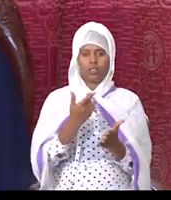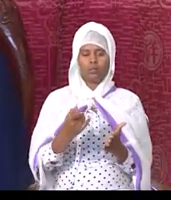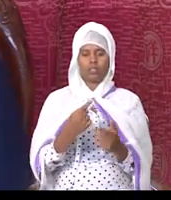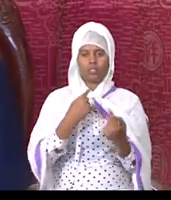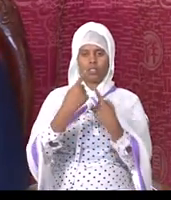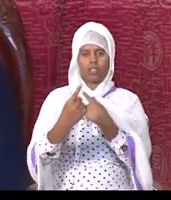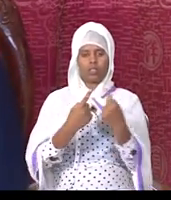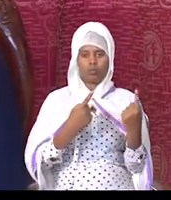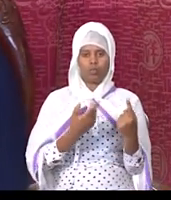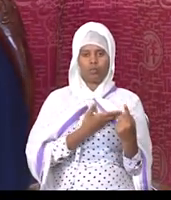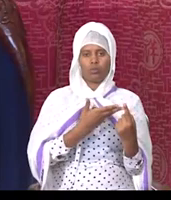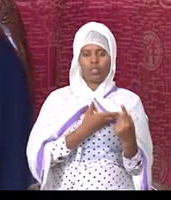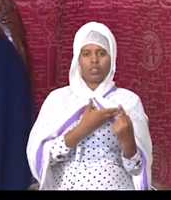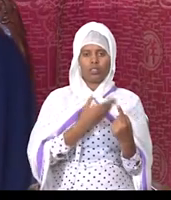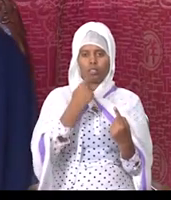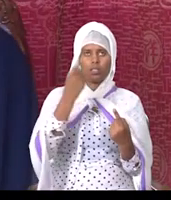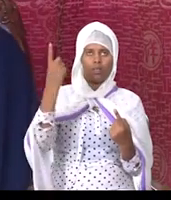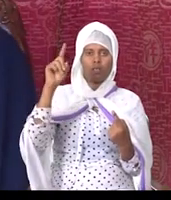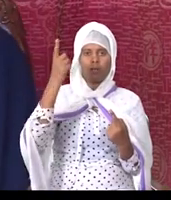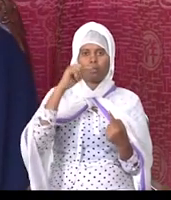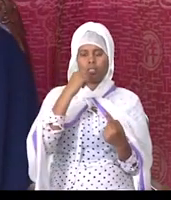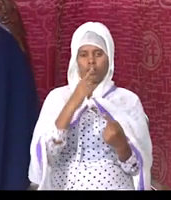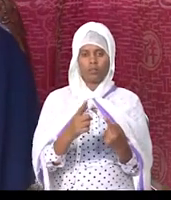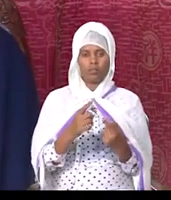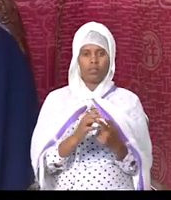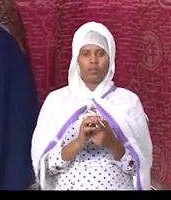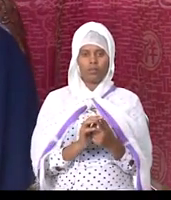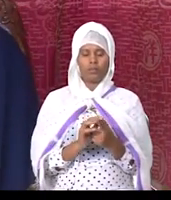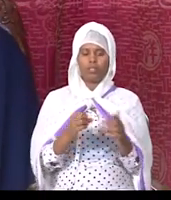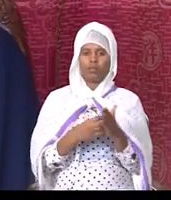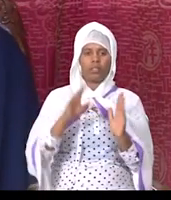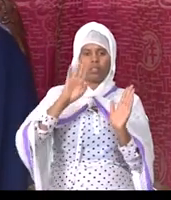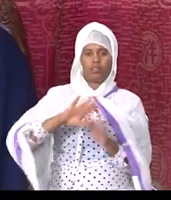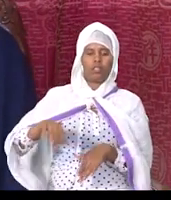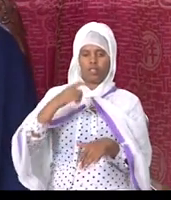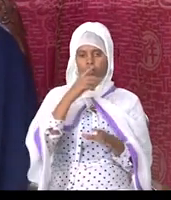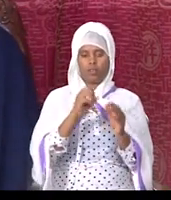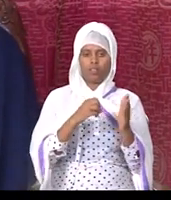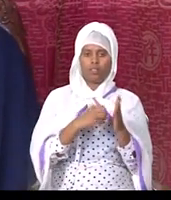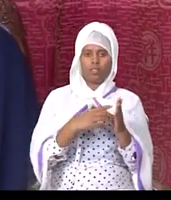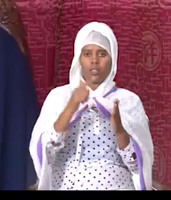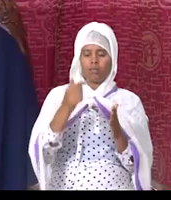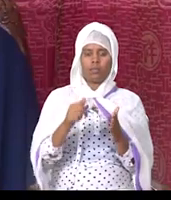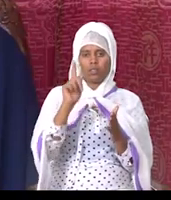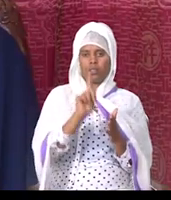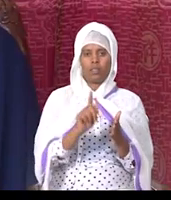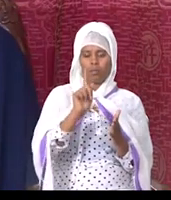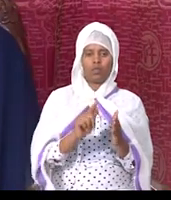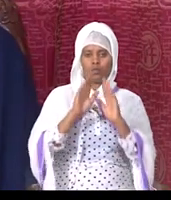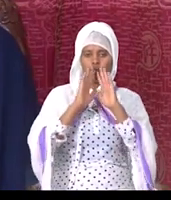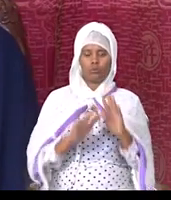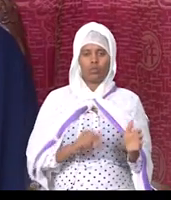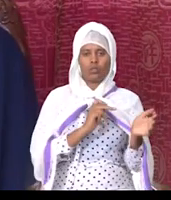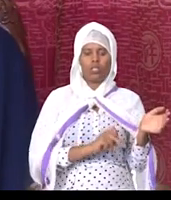كابز النبيات استنبيون بزحات تنبيتات كا املاچي املاچي تول مالتي املاخي املاخي لمنتي حدك نزل مالتي سلازي تنبيت النبيات